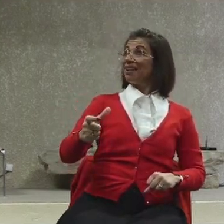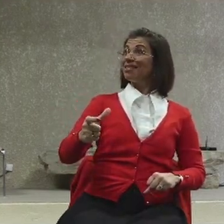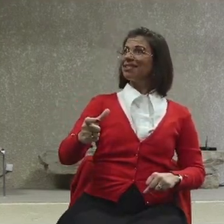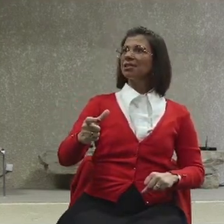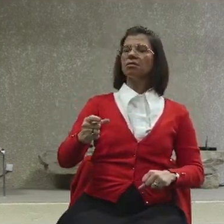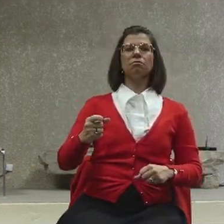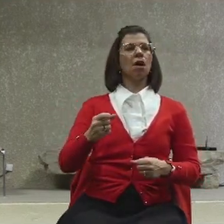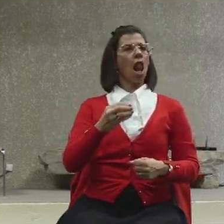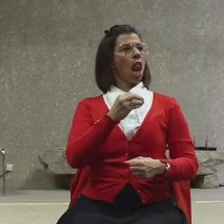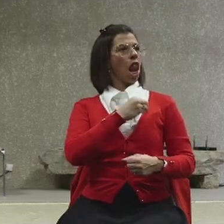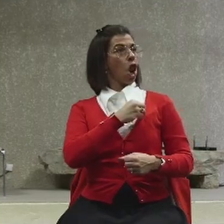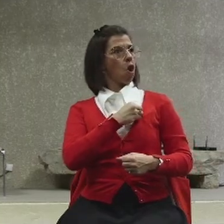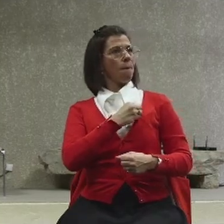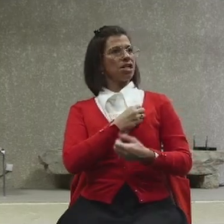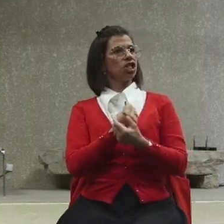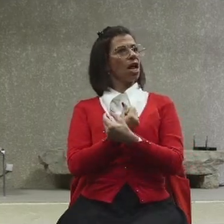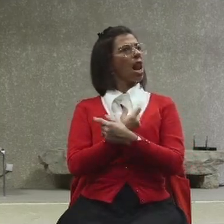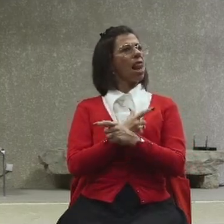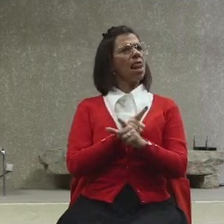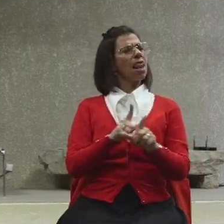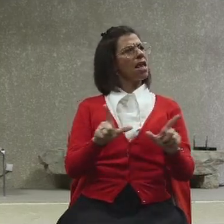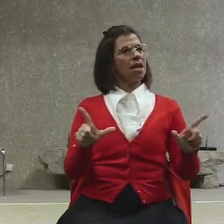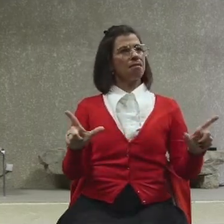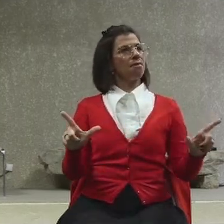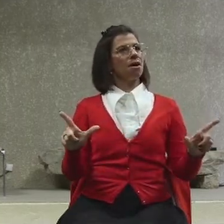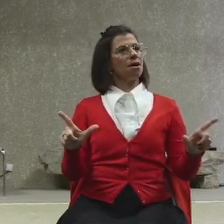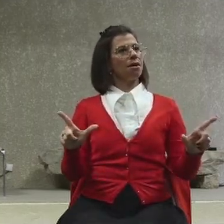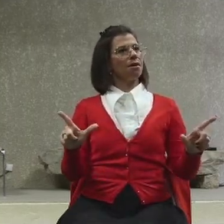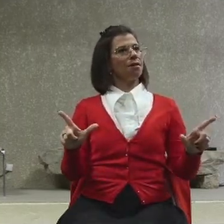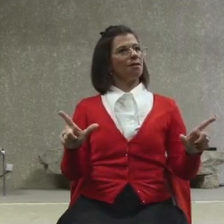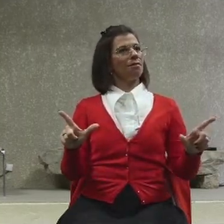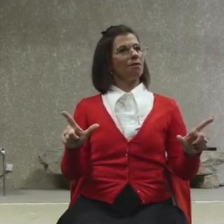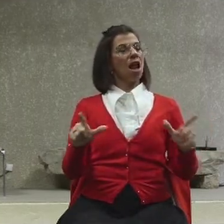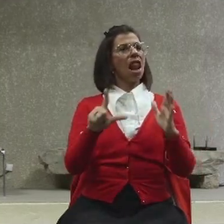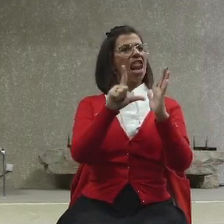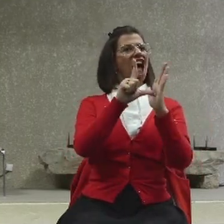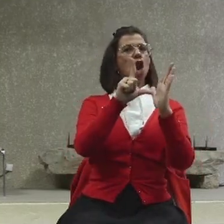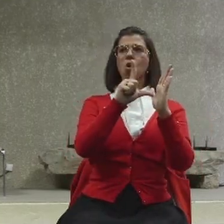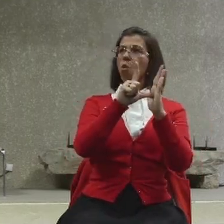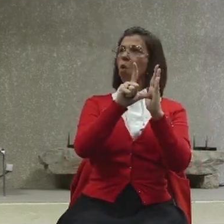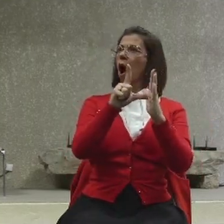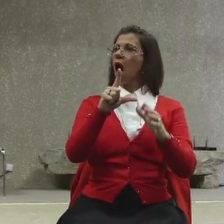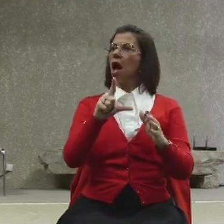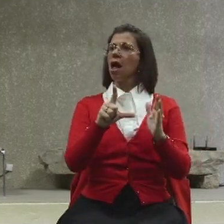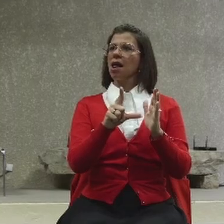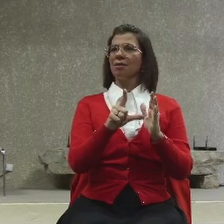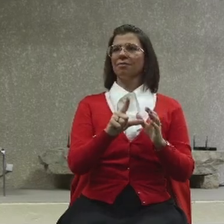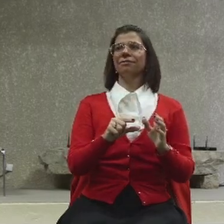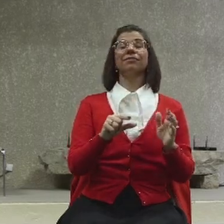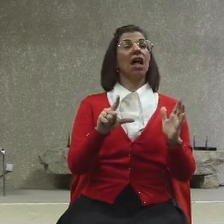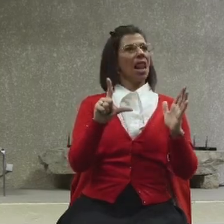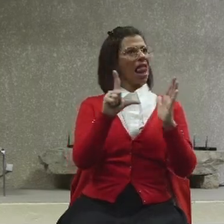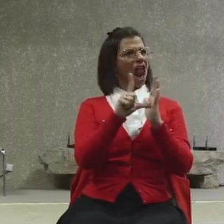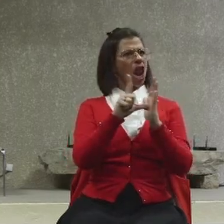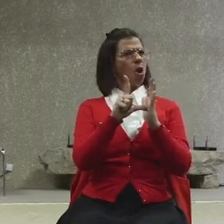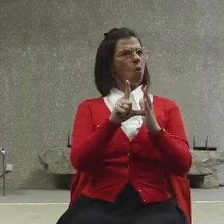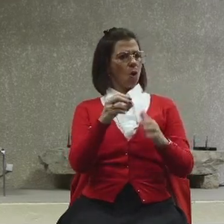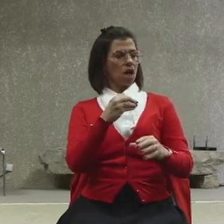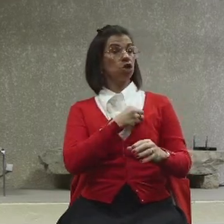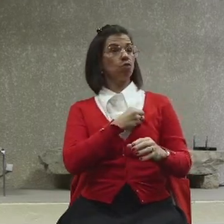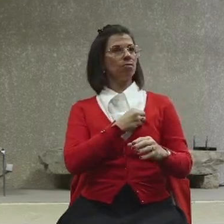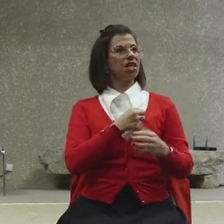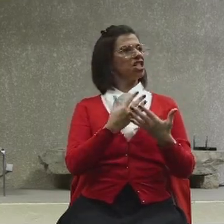Le ressuscité, il est recréé selon Dieu. ou certaines versions disent à la